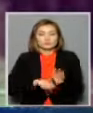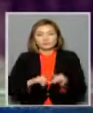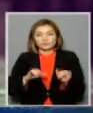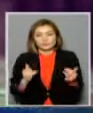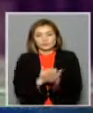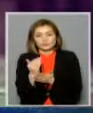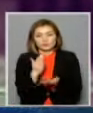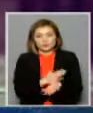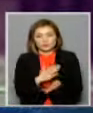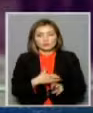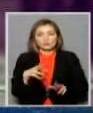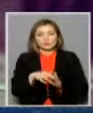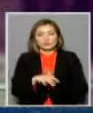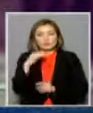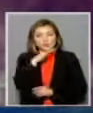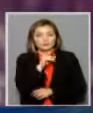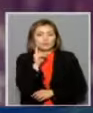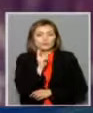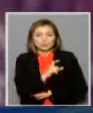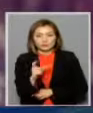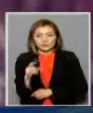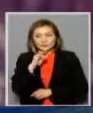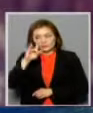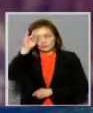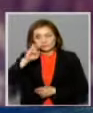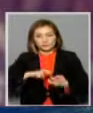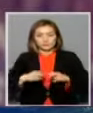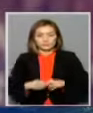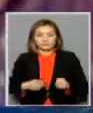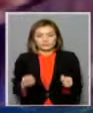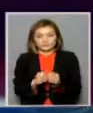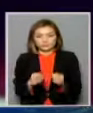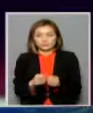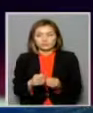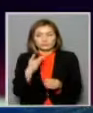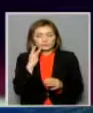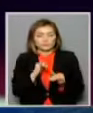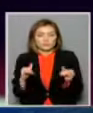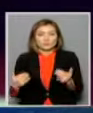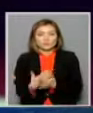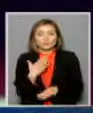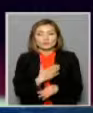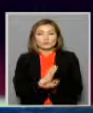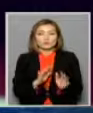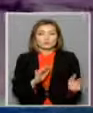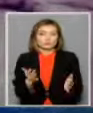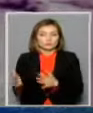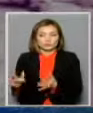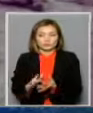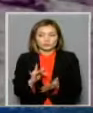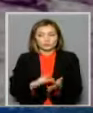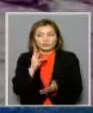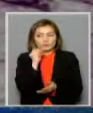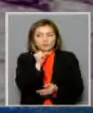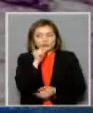выше. К сожалению, среди них очень много молодежи. В Казахстане эта проблема приобретает жесткую форму. Событие, которое произошло в городе